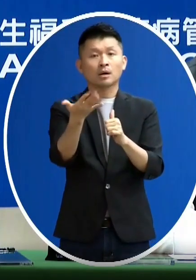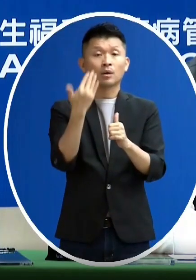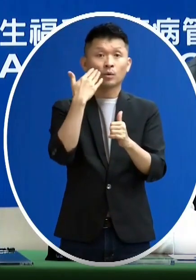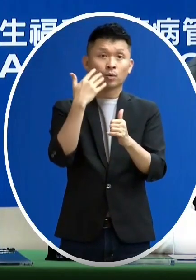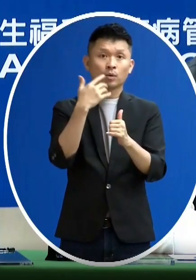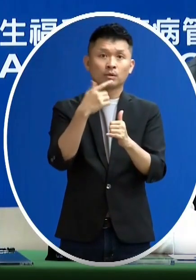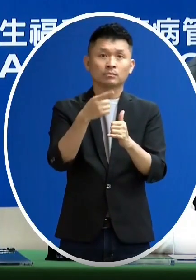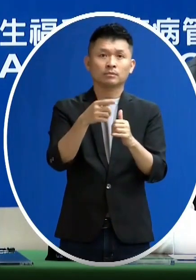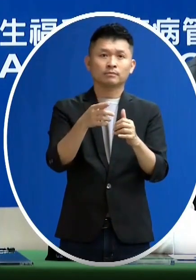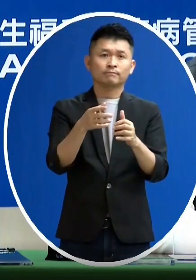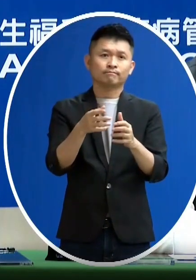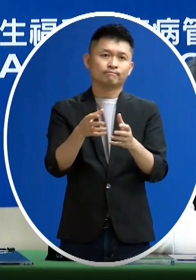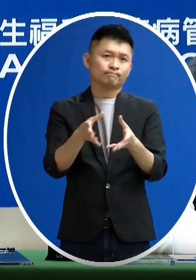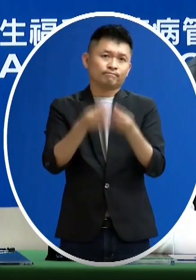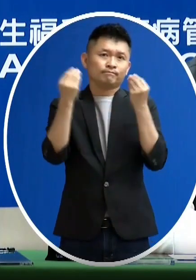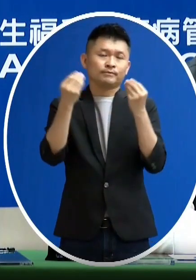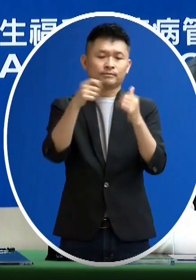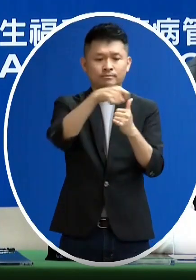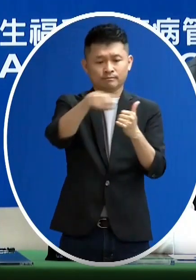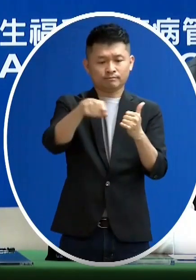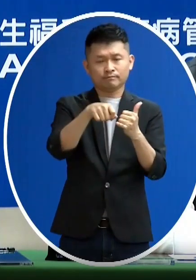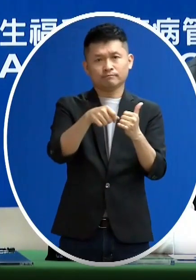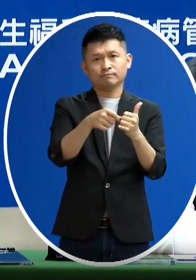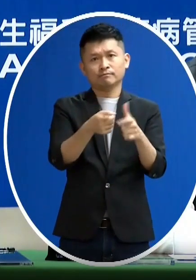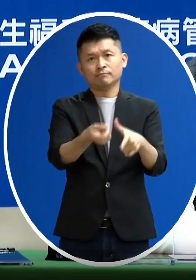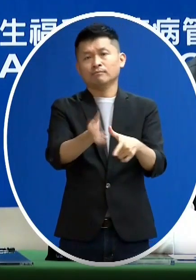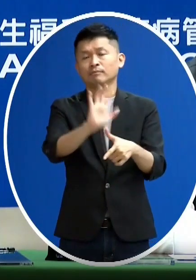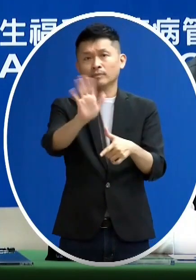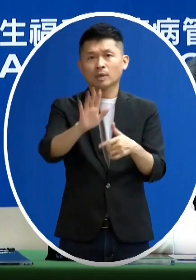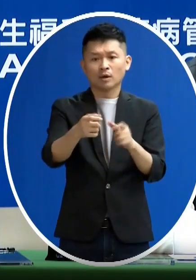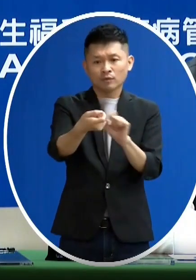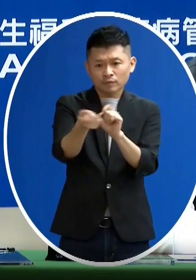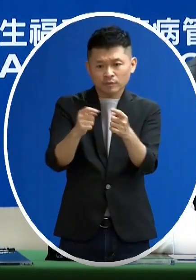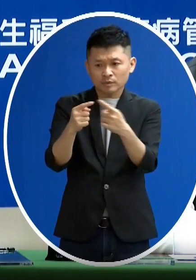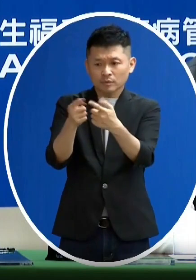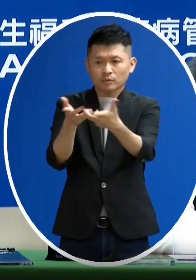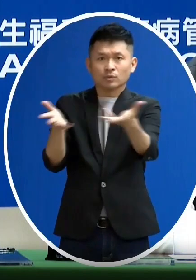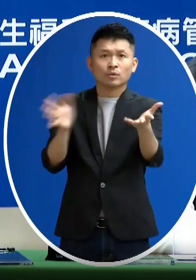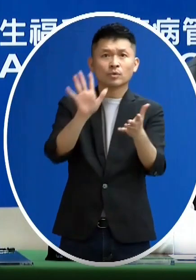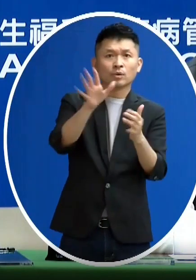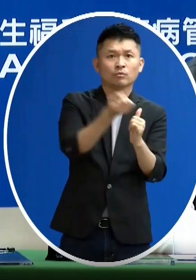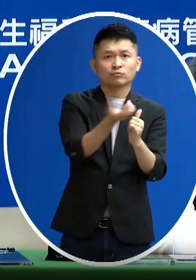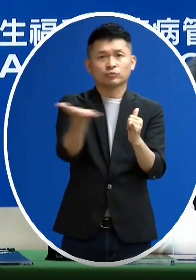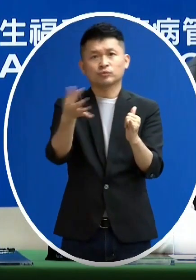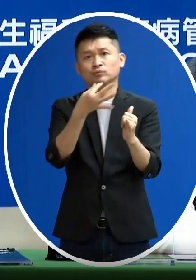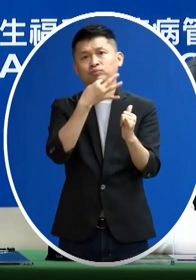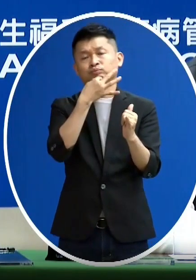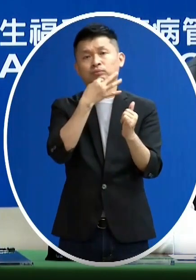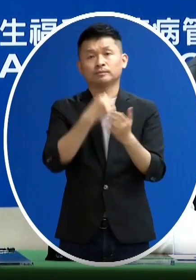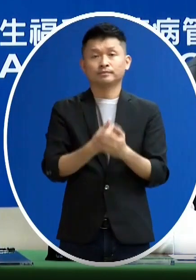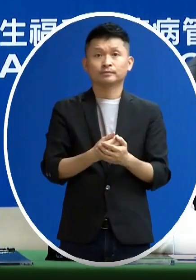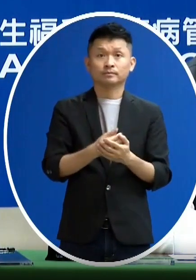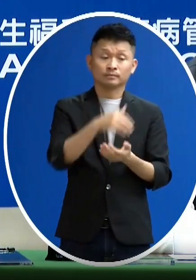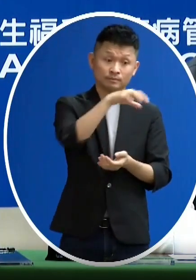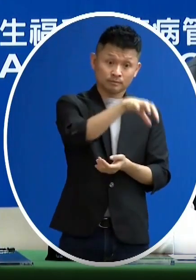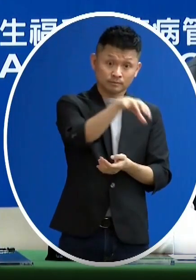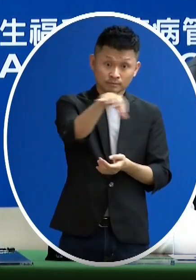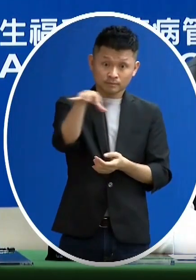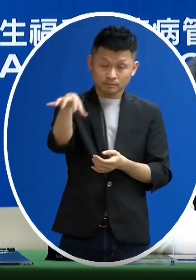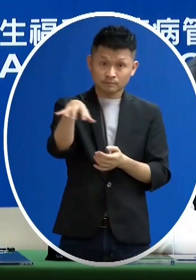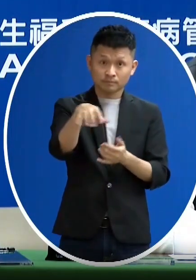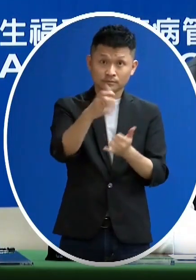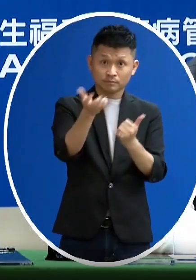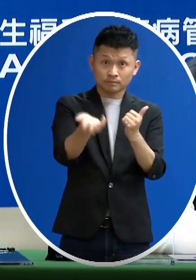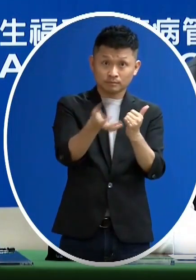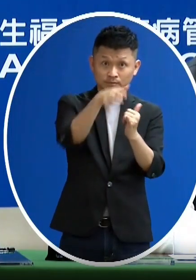们当然不需要它暴露太多，因为其他的周边还是有很多的人。所以任何单位来讲要处理这事情，我们还是